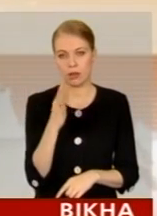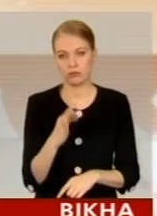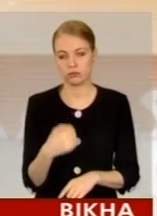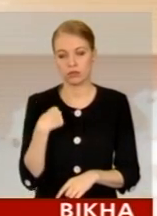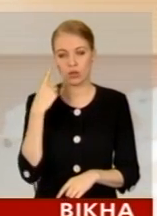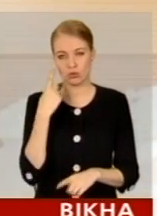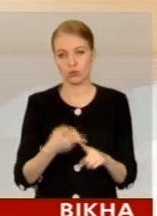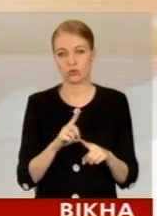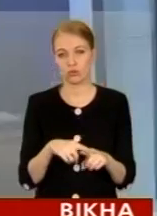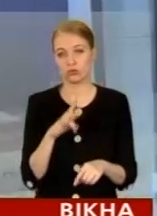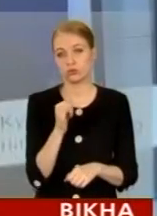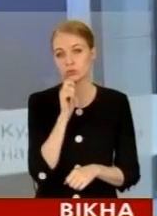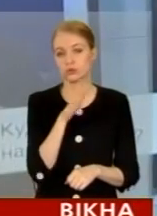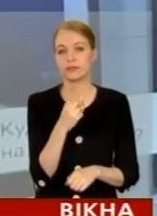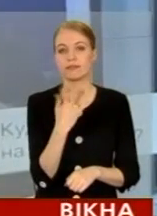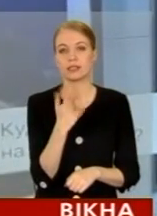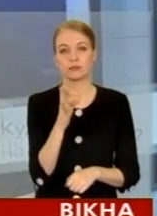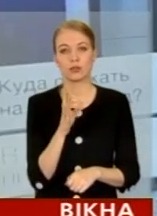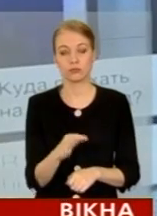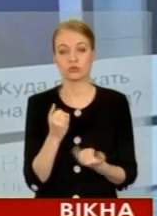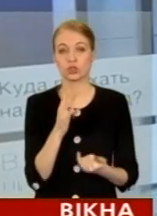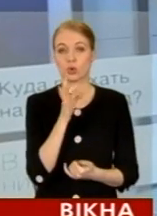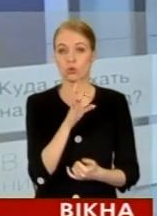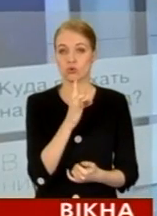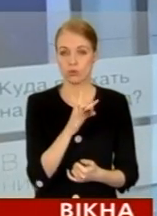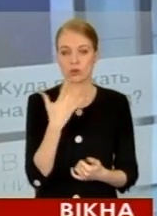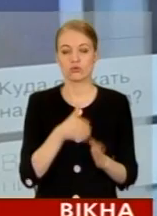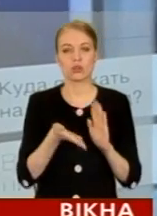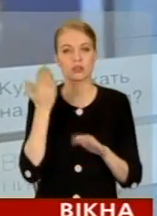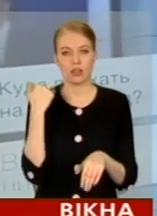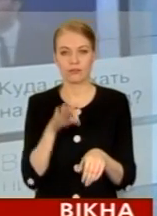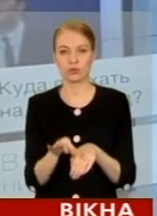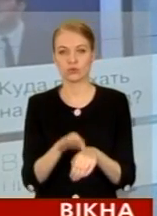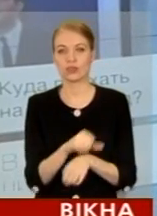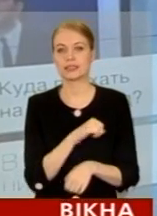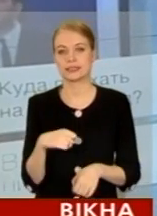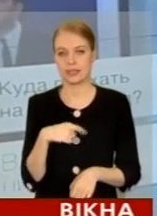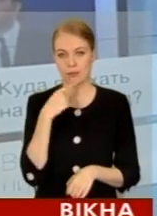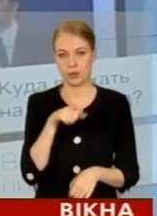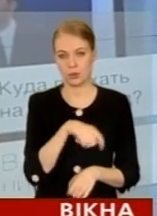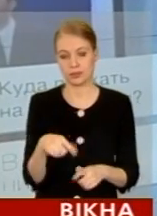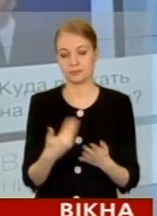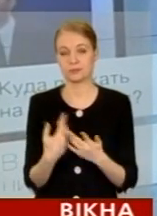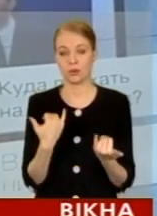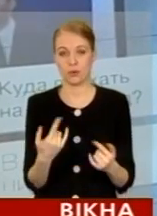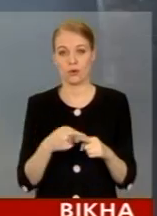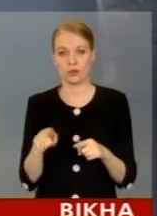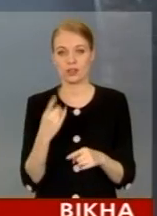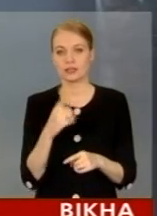думаю, что она 25%. Тим часом із курсу рубля вже в Росії давно знущаються самі росіяни. Ось це, наприклад, одна